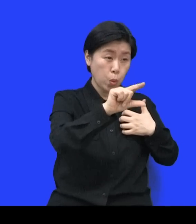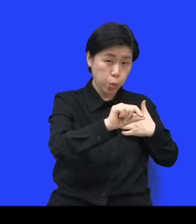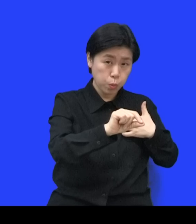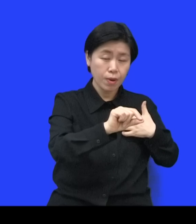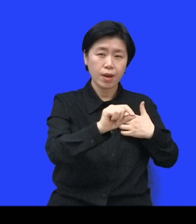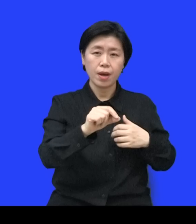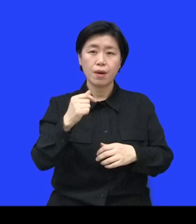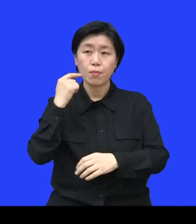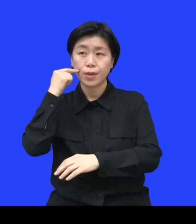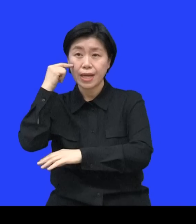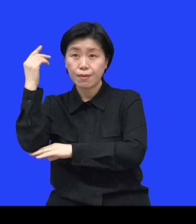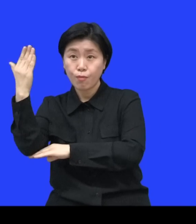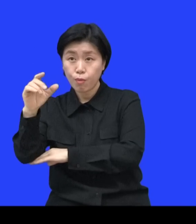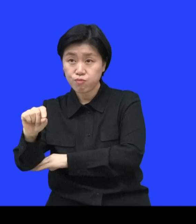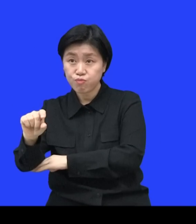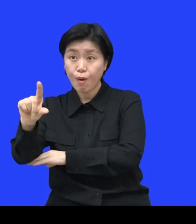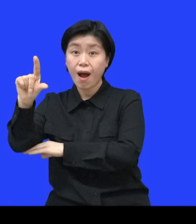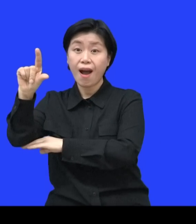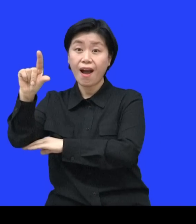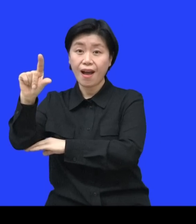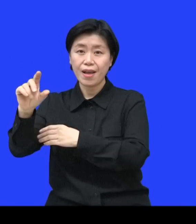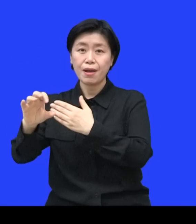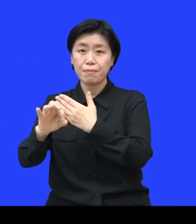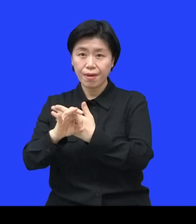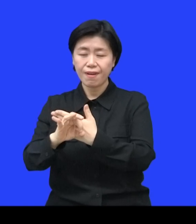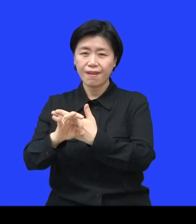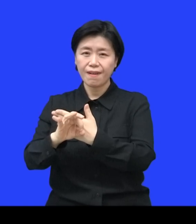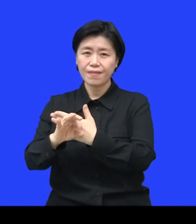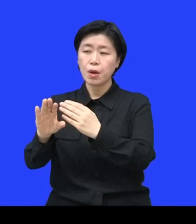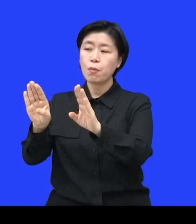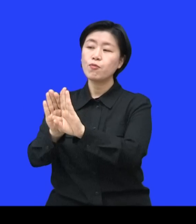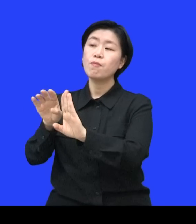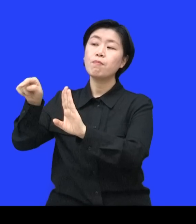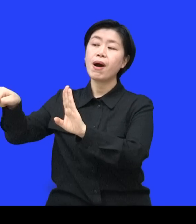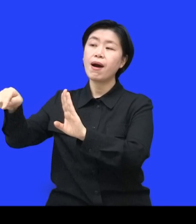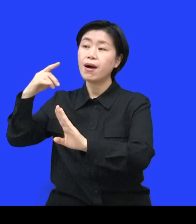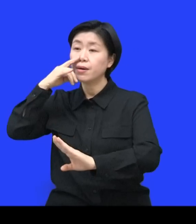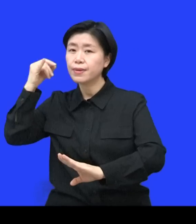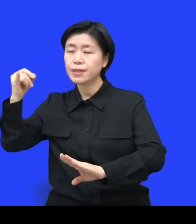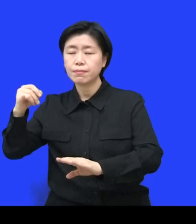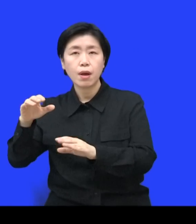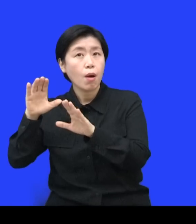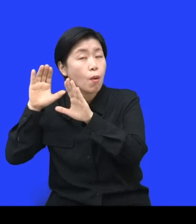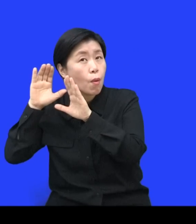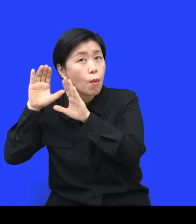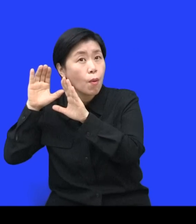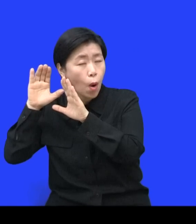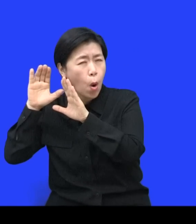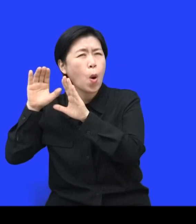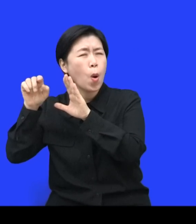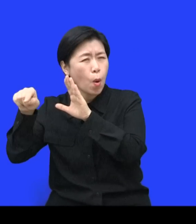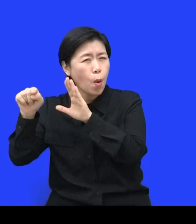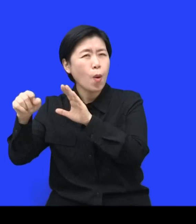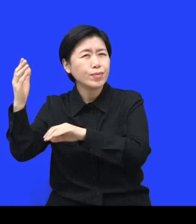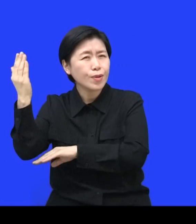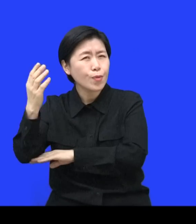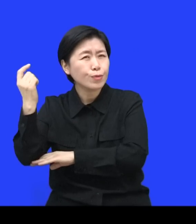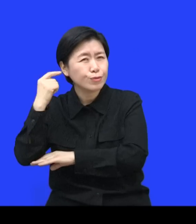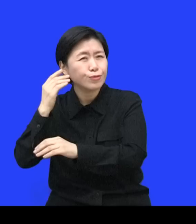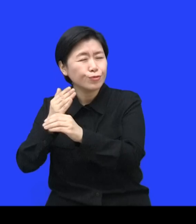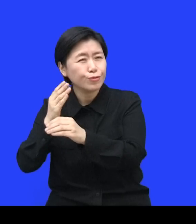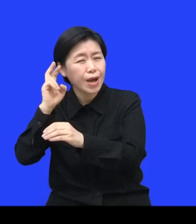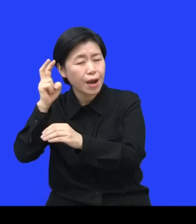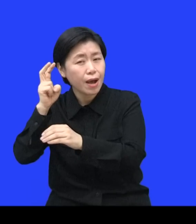어머니가 설교를 듣구나 이 아이가 이렇게 확신을 가지실 수 있겠구나.